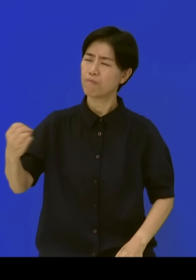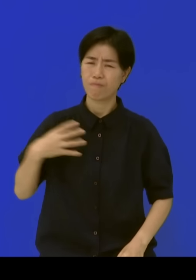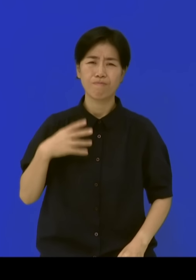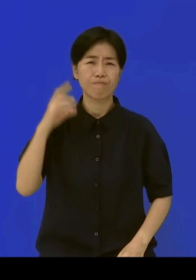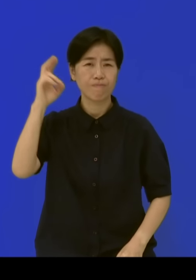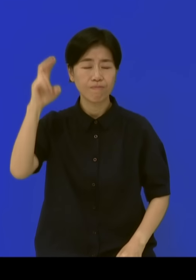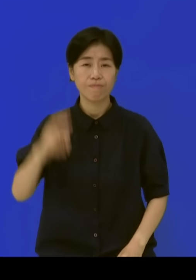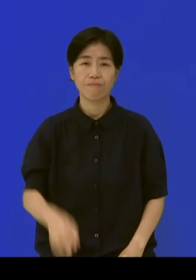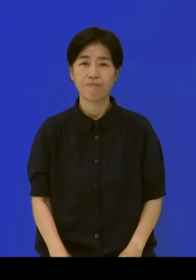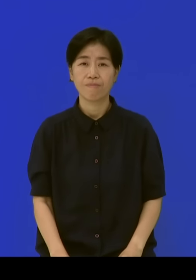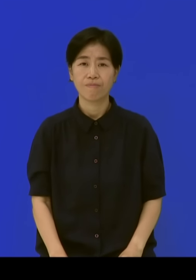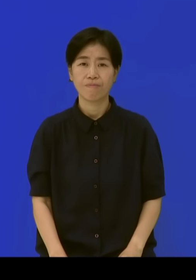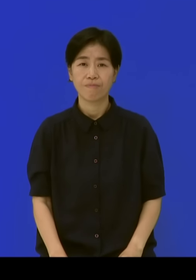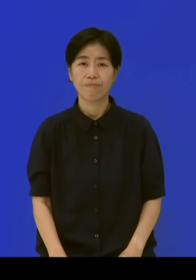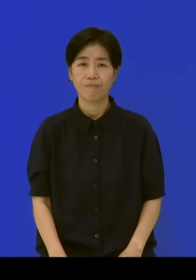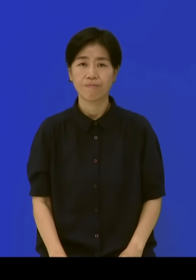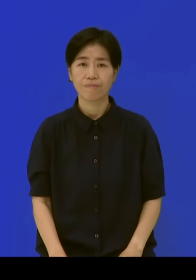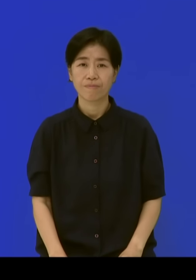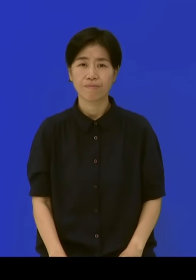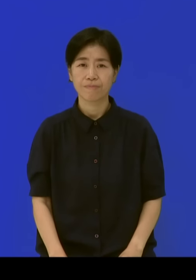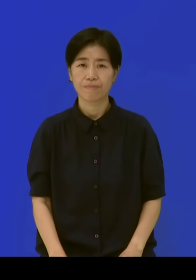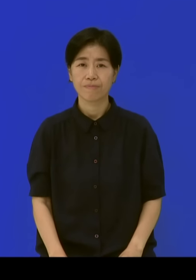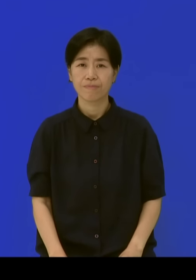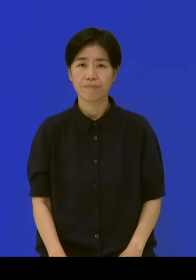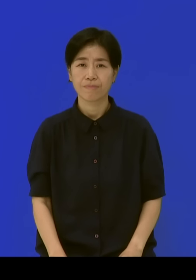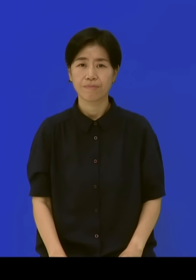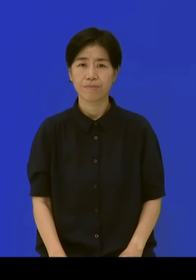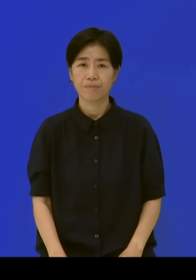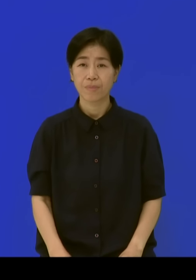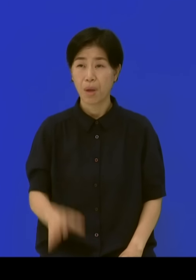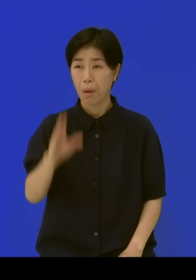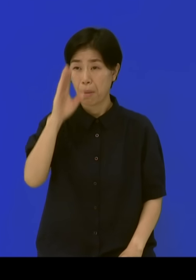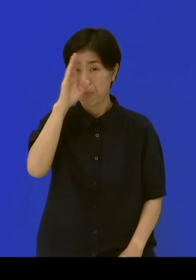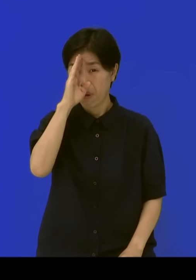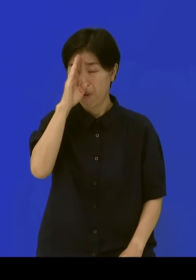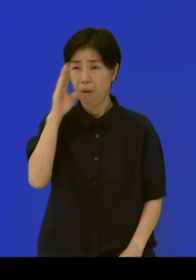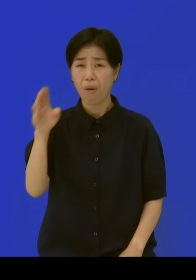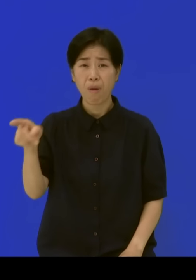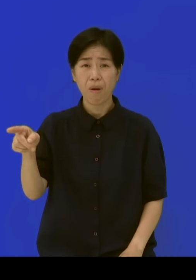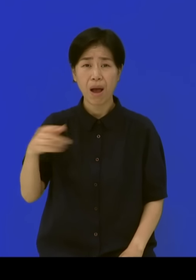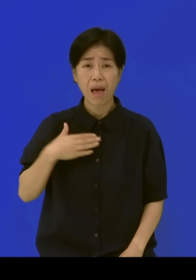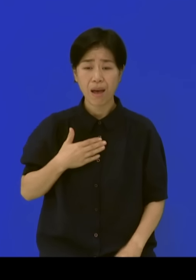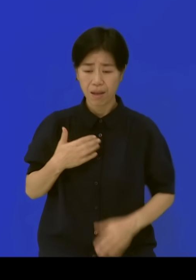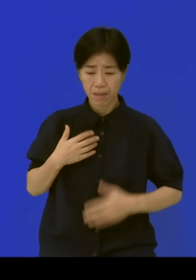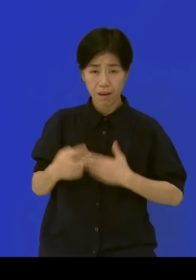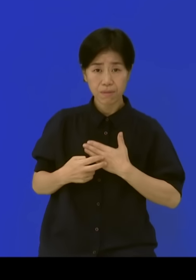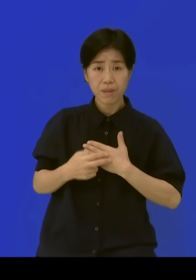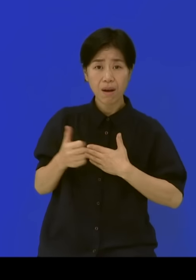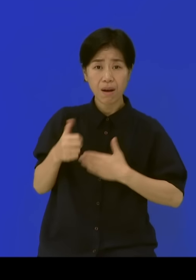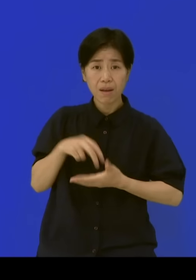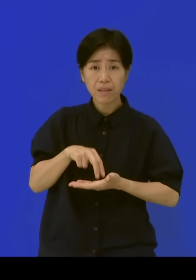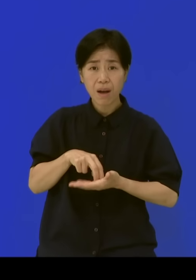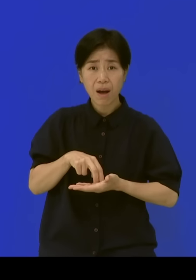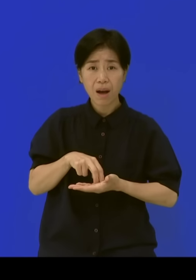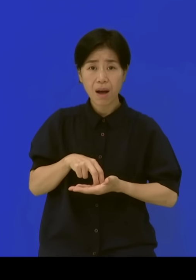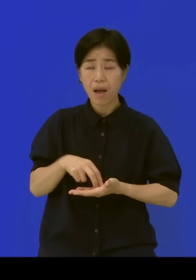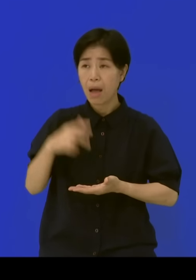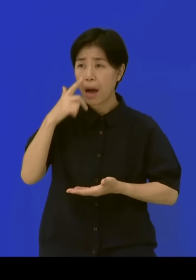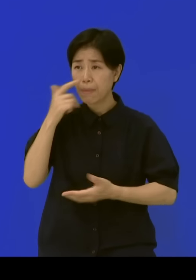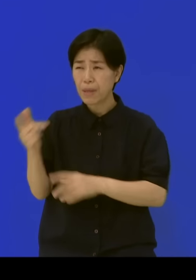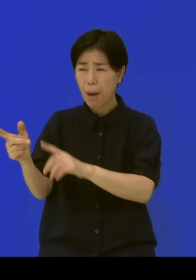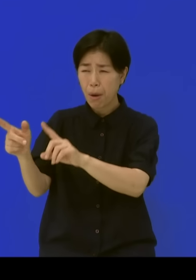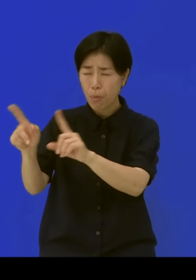이 필연적으로 질 수밖에 없는 싸움에서 패배한 뒤에 네. 의사 아들이 느낄 패배감과 열패감에